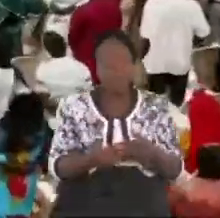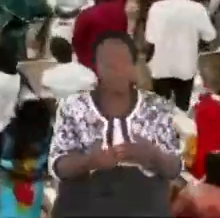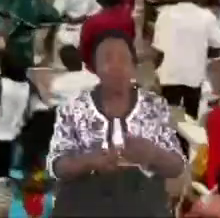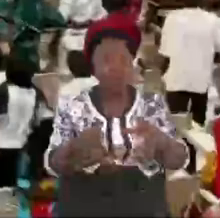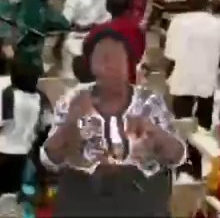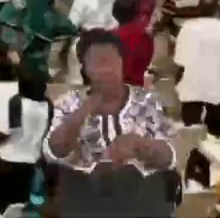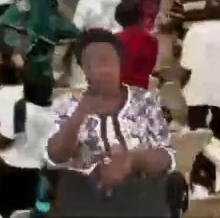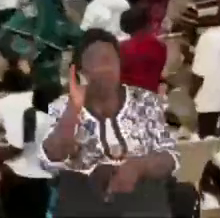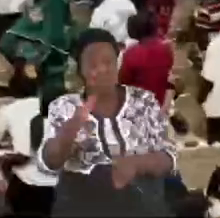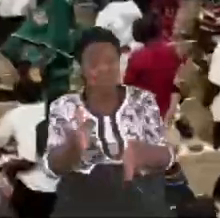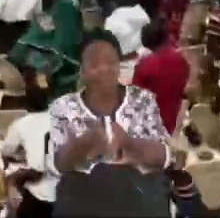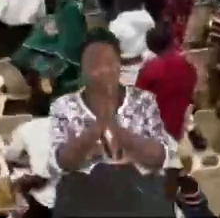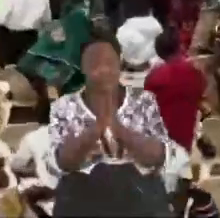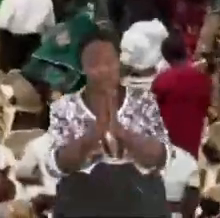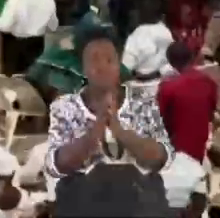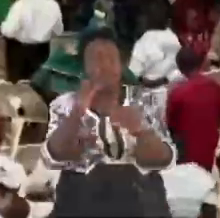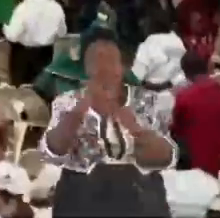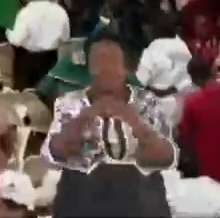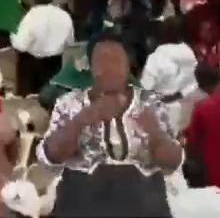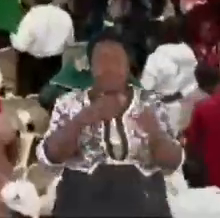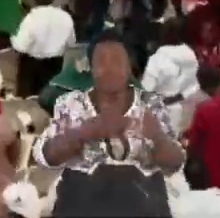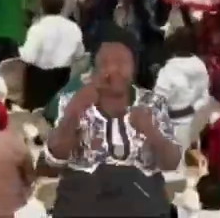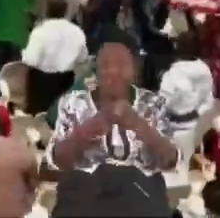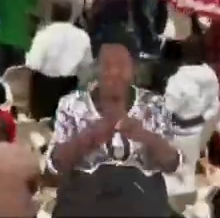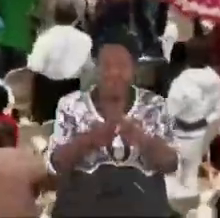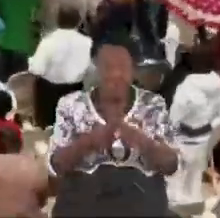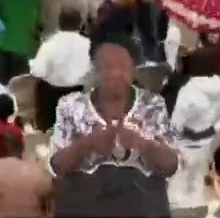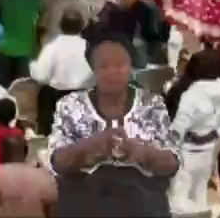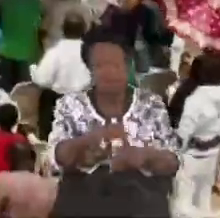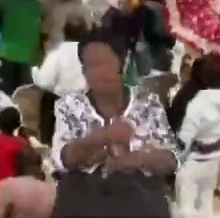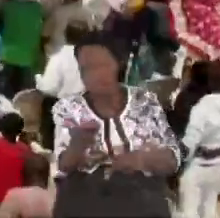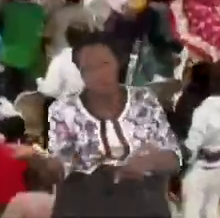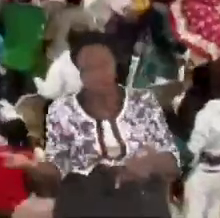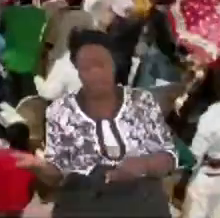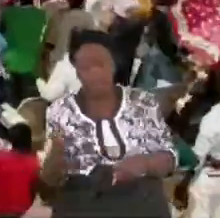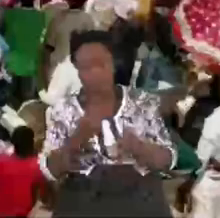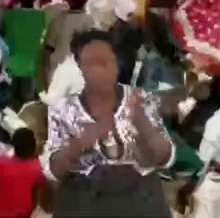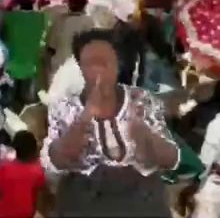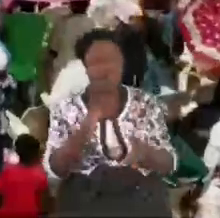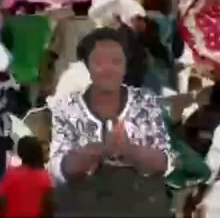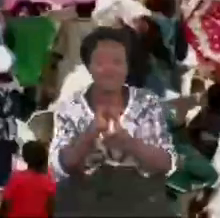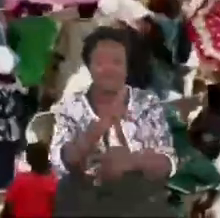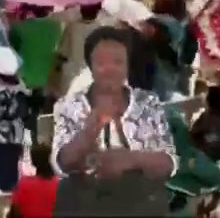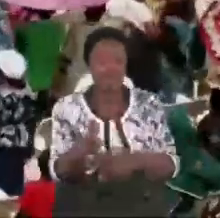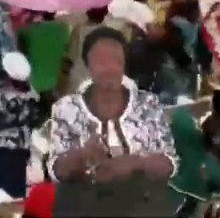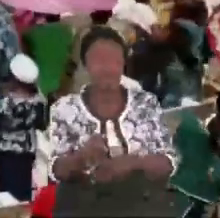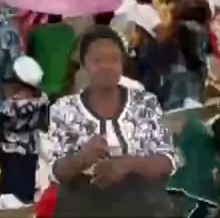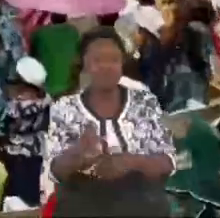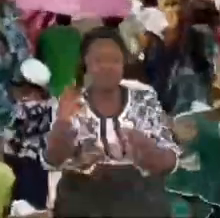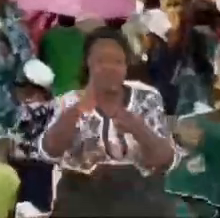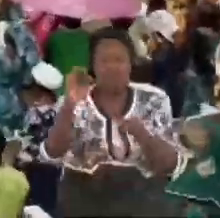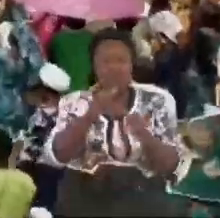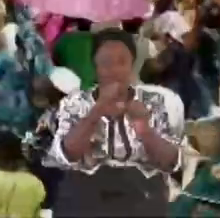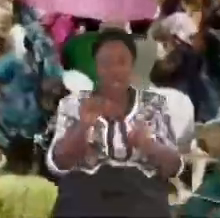Tout ce que vous demanderez, à mon nom, qu'est-ce que tu demandes? Les